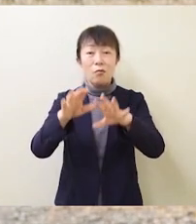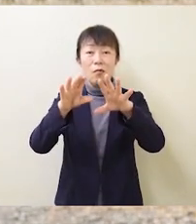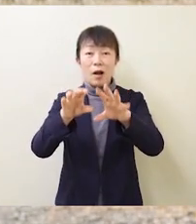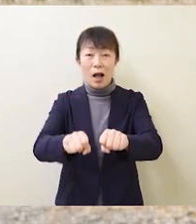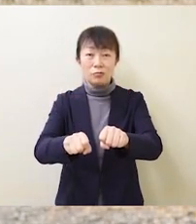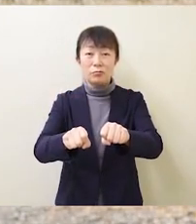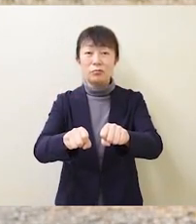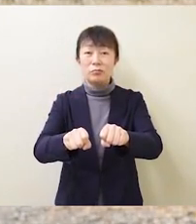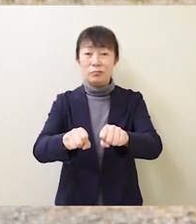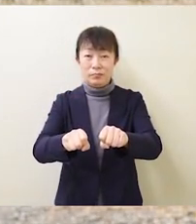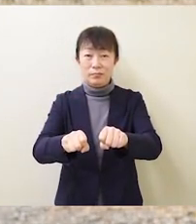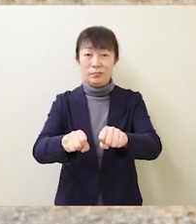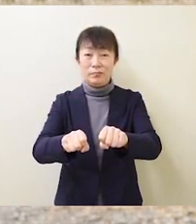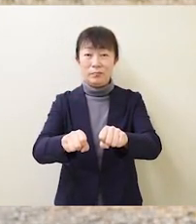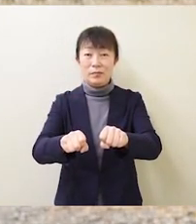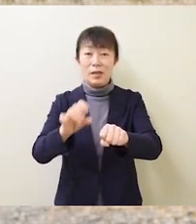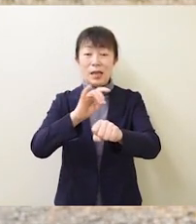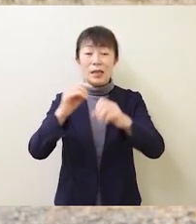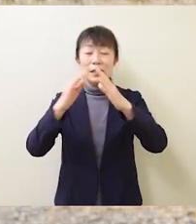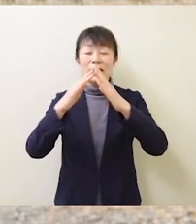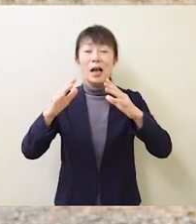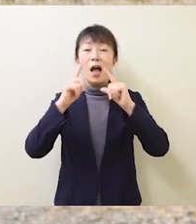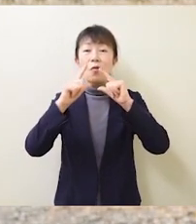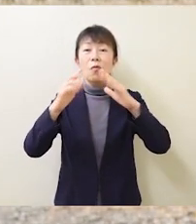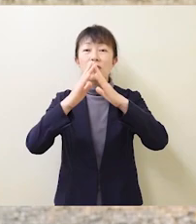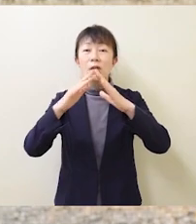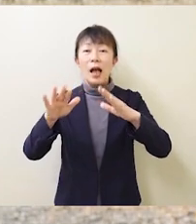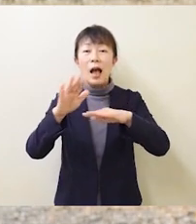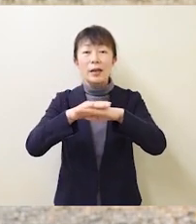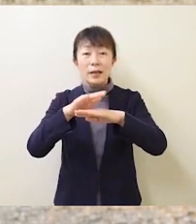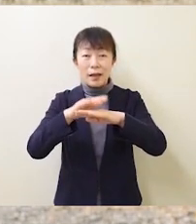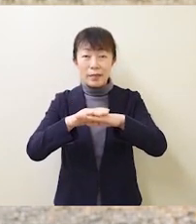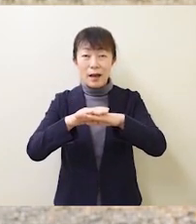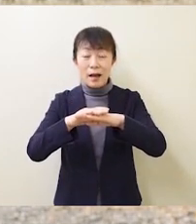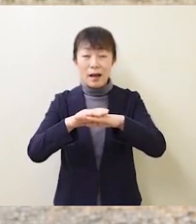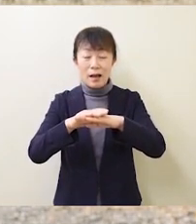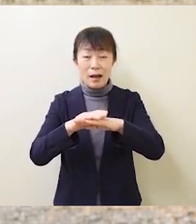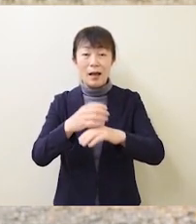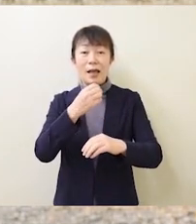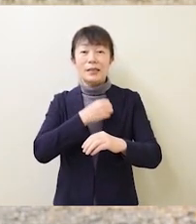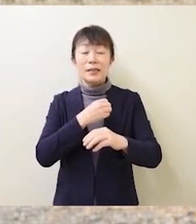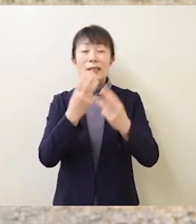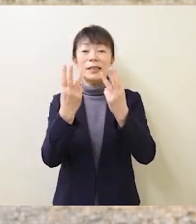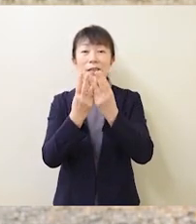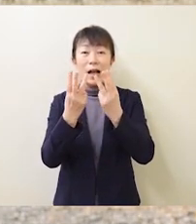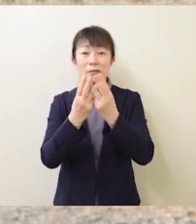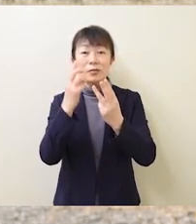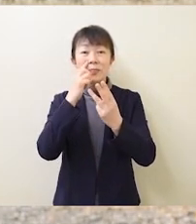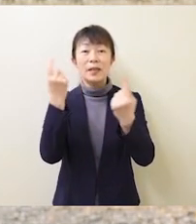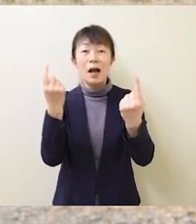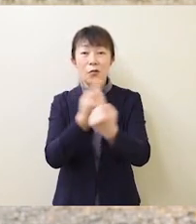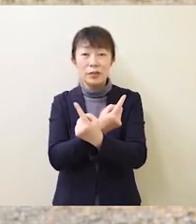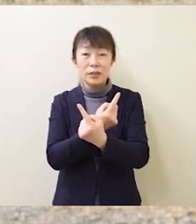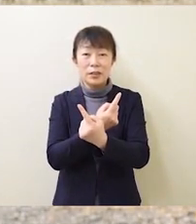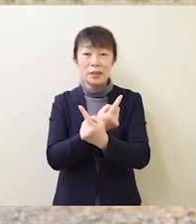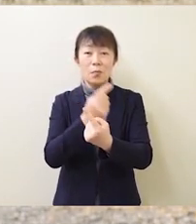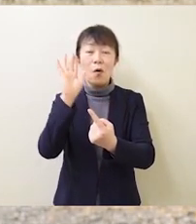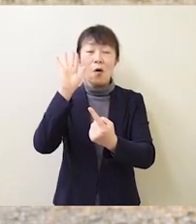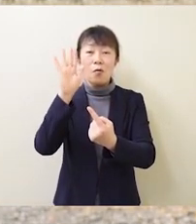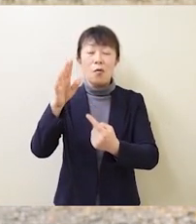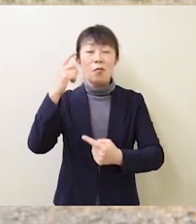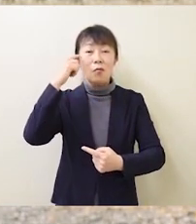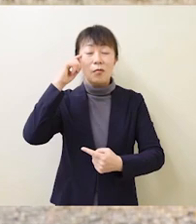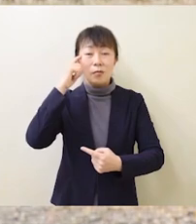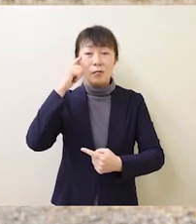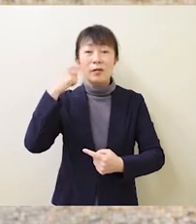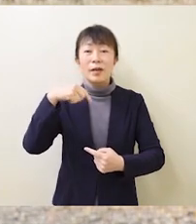客観的に把握するとともに、議会報告会の在り方や議員定数の見直しについても今後多面的に